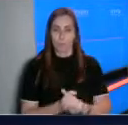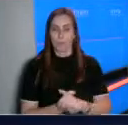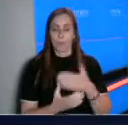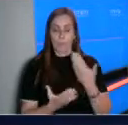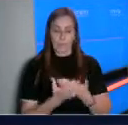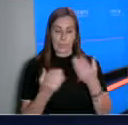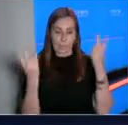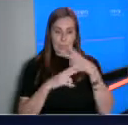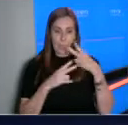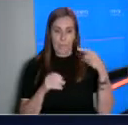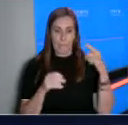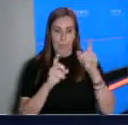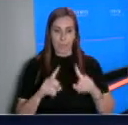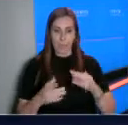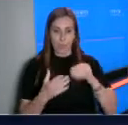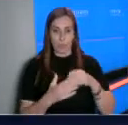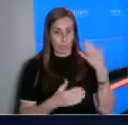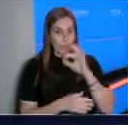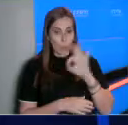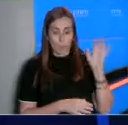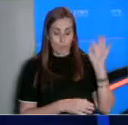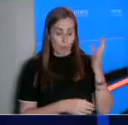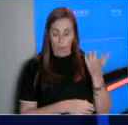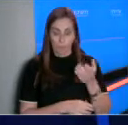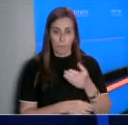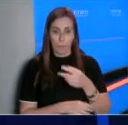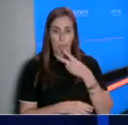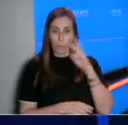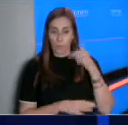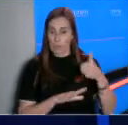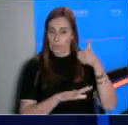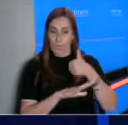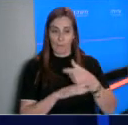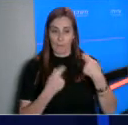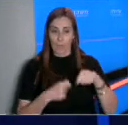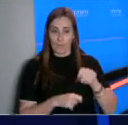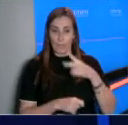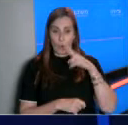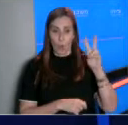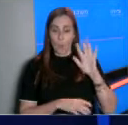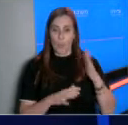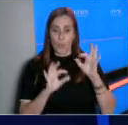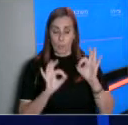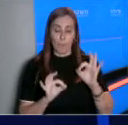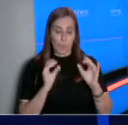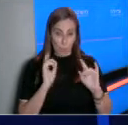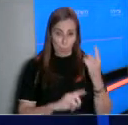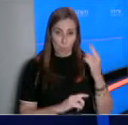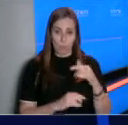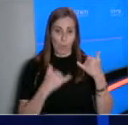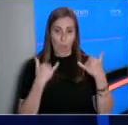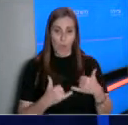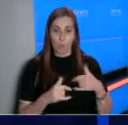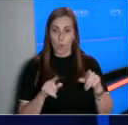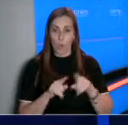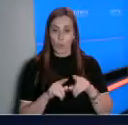גז שבזמנו נחתם. שהוא היה מצוין בשבילנו, הבטיחו לנו כל השרים וחברי הכנסת. מה שבפועל קורה... היום